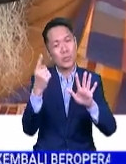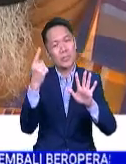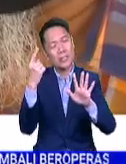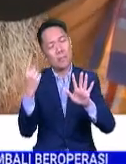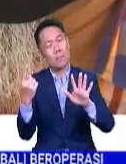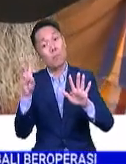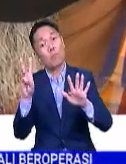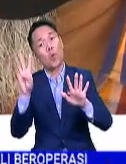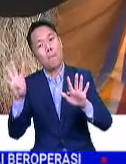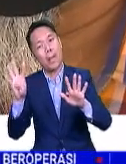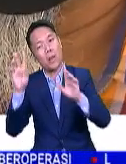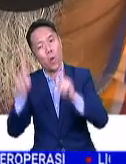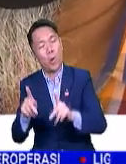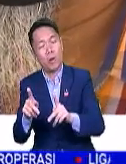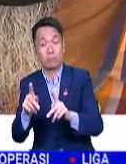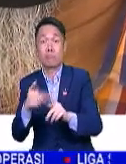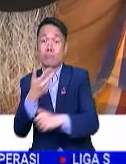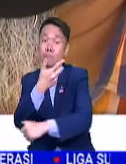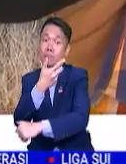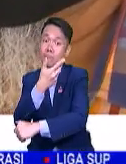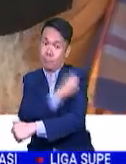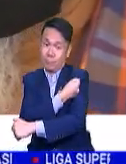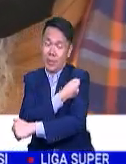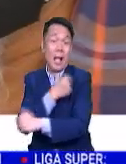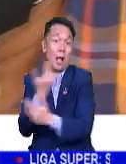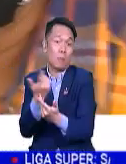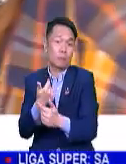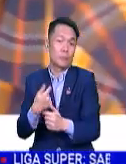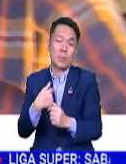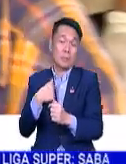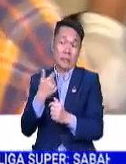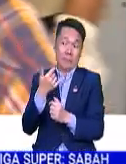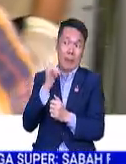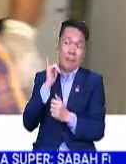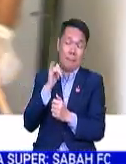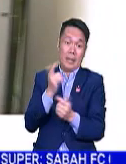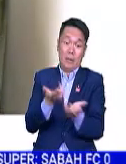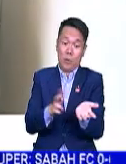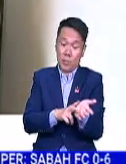5,164 individu menerima suntikan vaksin secara walk-in semalam.